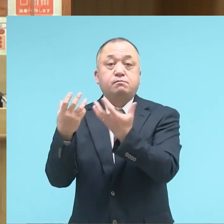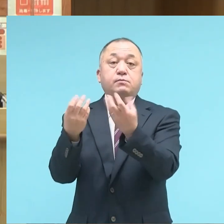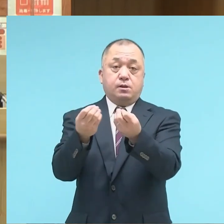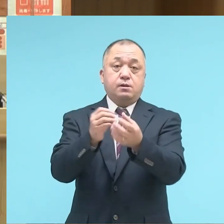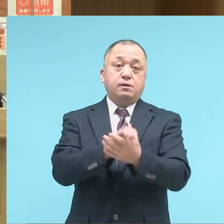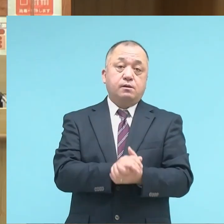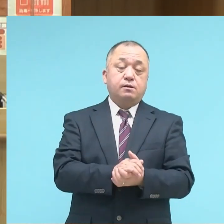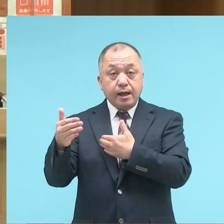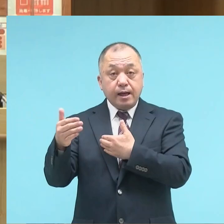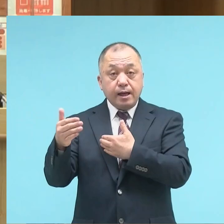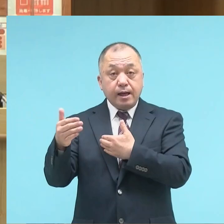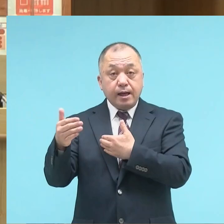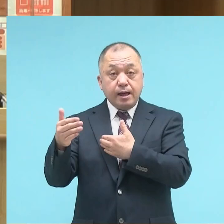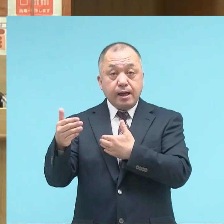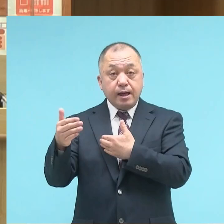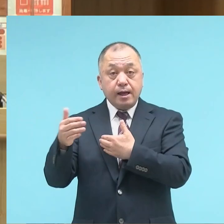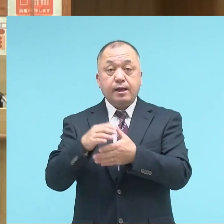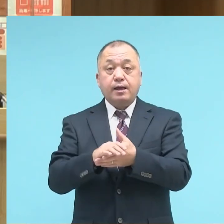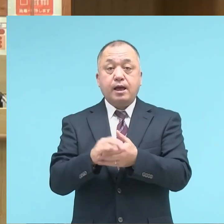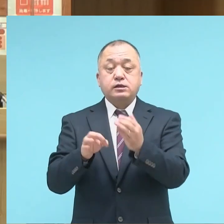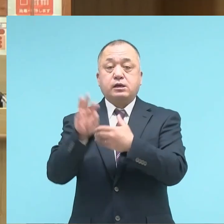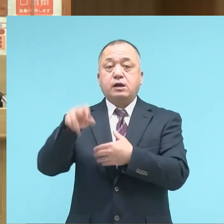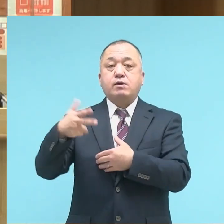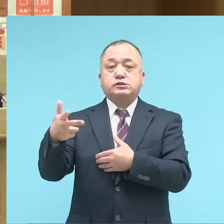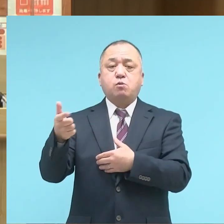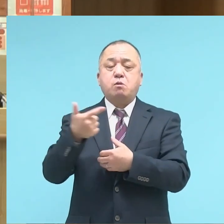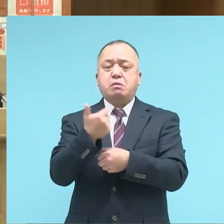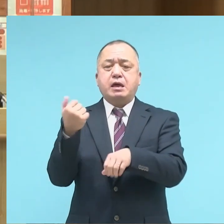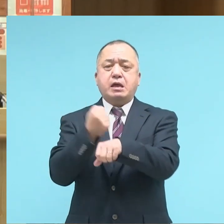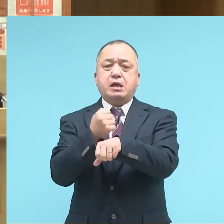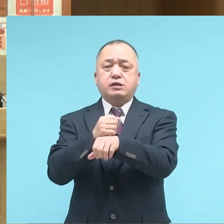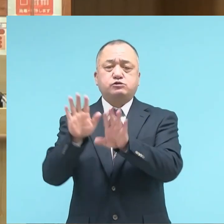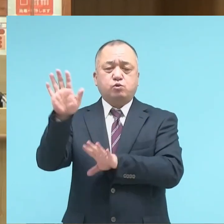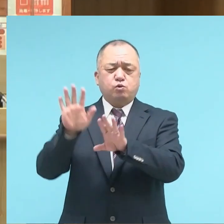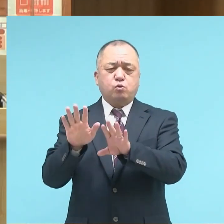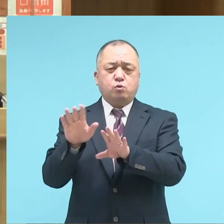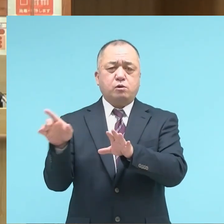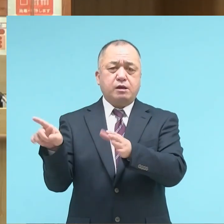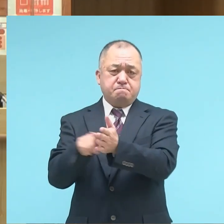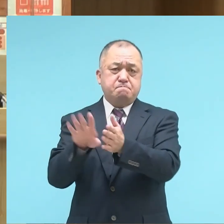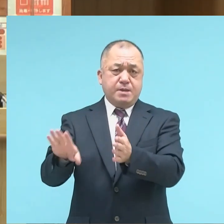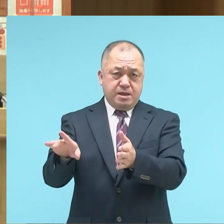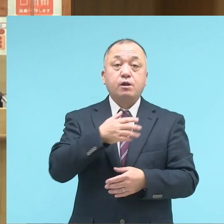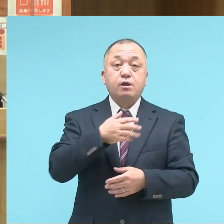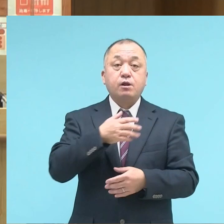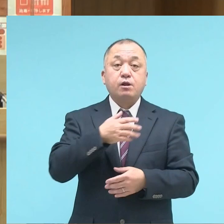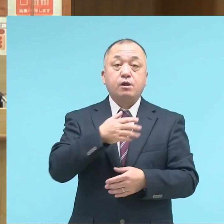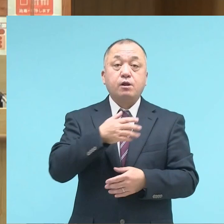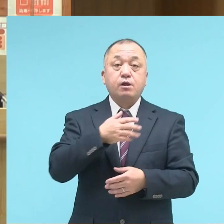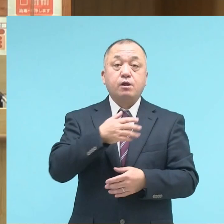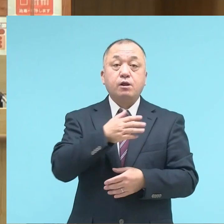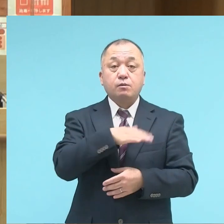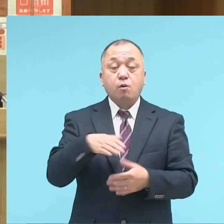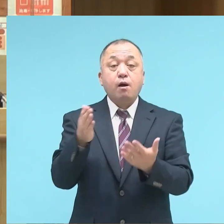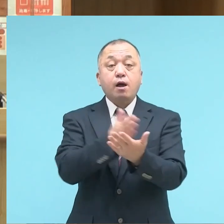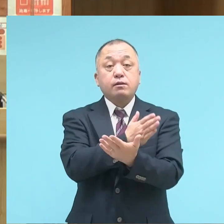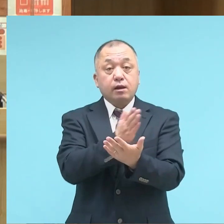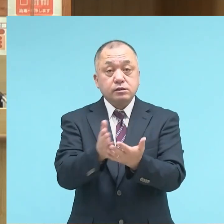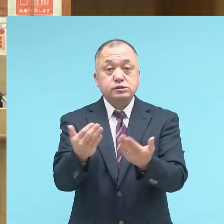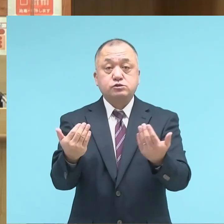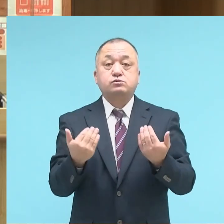ども、その間、いろいろ旭川市も大変な状況でございますし、我々としてその判断